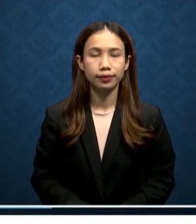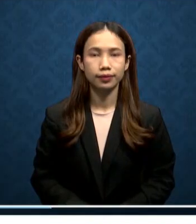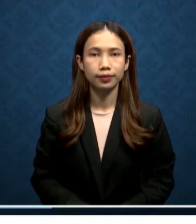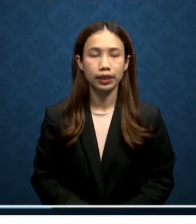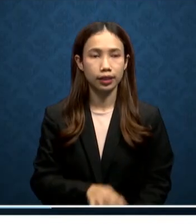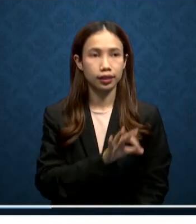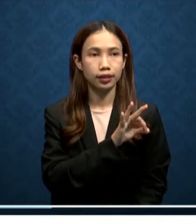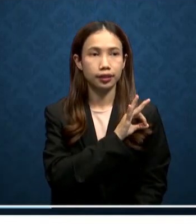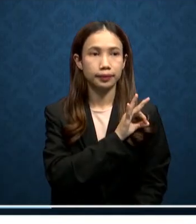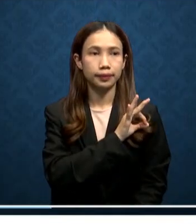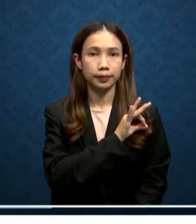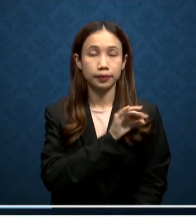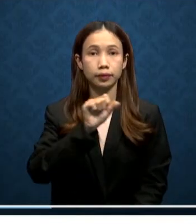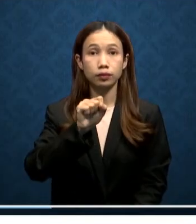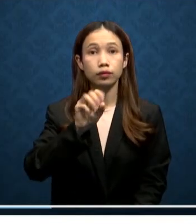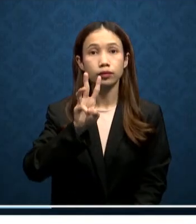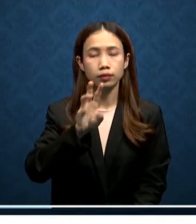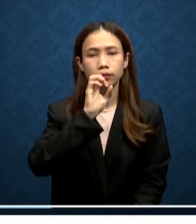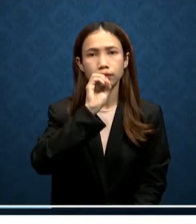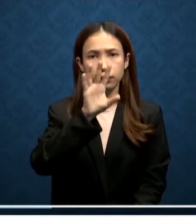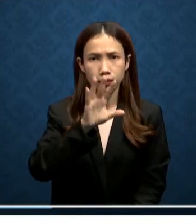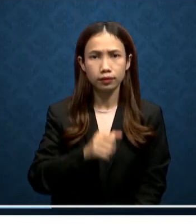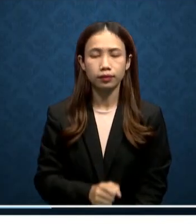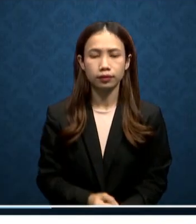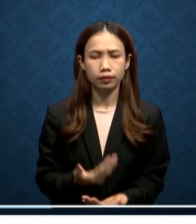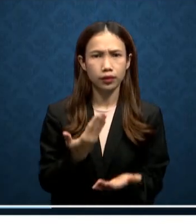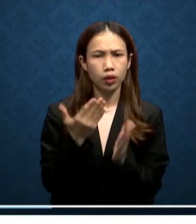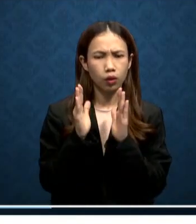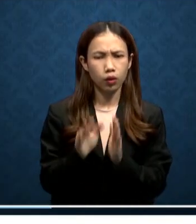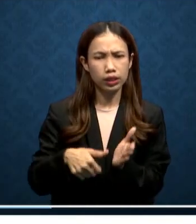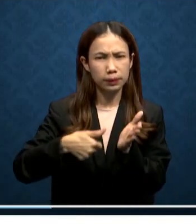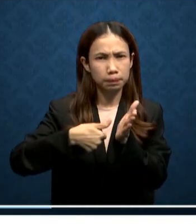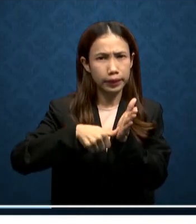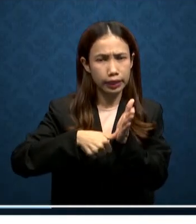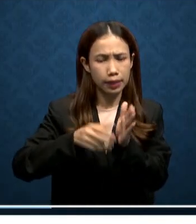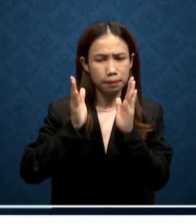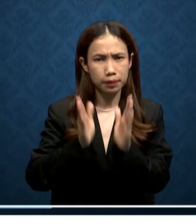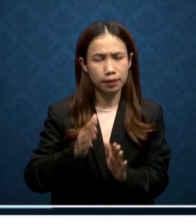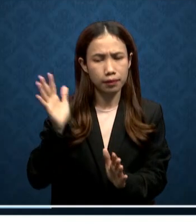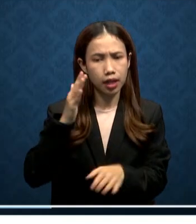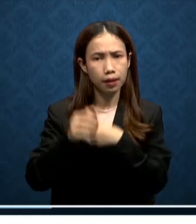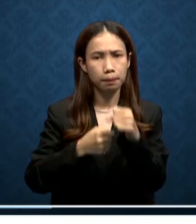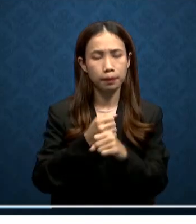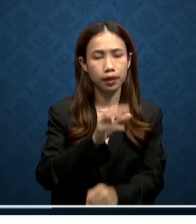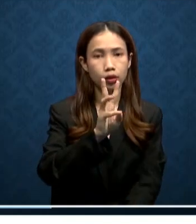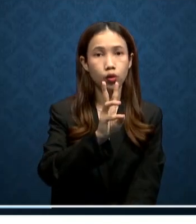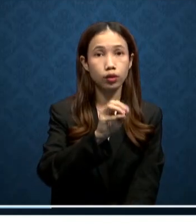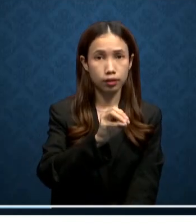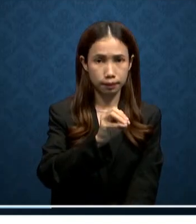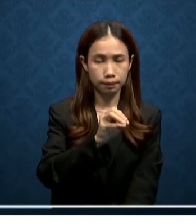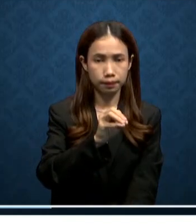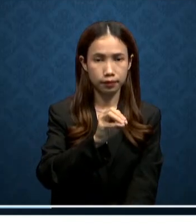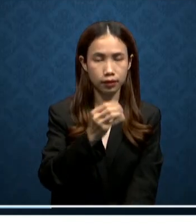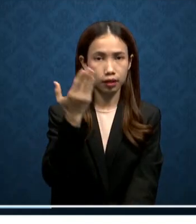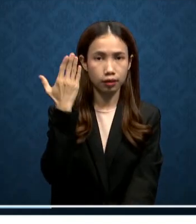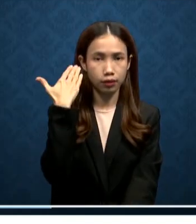สมาชิกพฤษภาคก็ตั้งข้อสังเกตว่าทำไมเอ่อลูกหนี้มันมากนะตั้งแต่ปี 60ที่เราเอ่อ